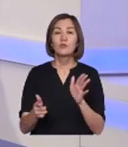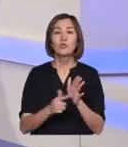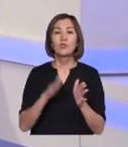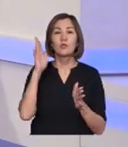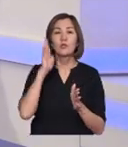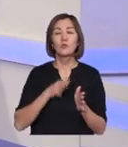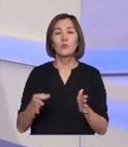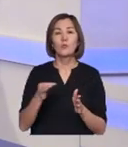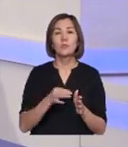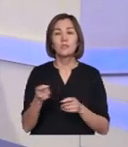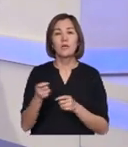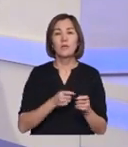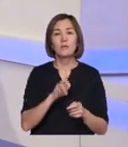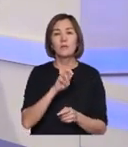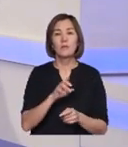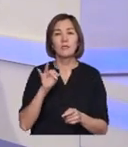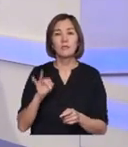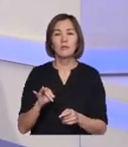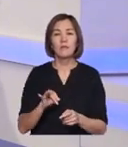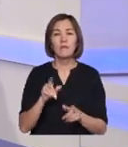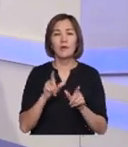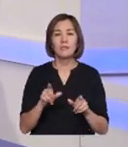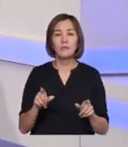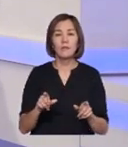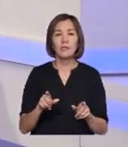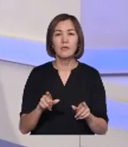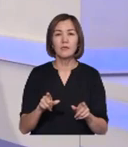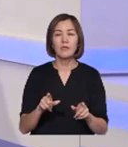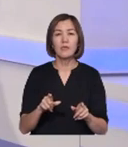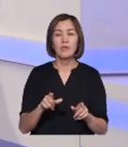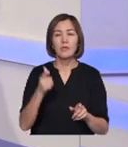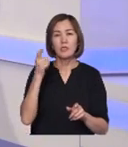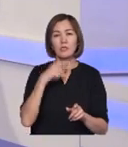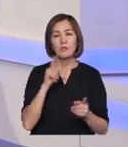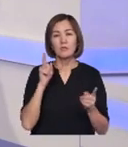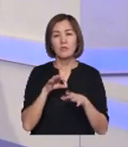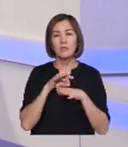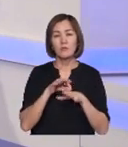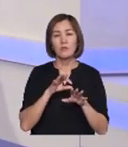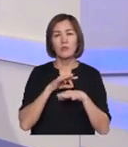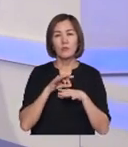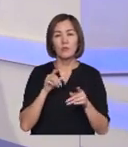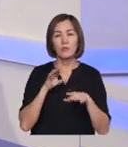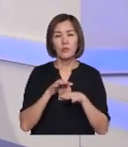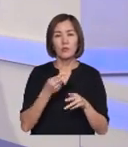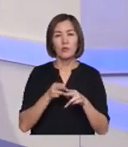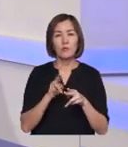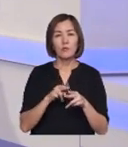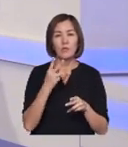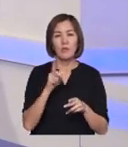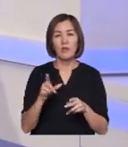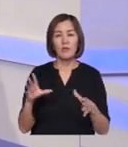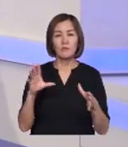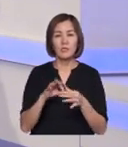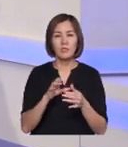Бүгін Жетісу облысының әкімі Бейбіт Исабаев азаматтармен жеке мәселелері бойынша кездесу өткізді. Бұл жолға қабылдауға екі адам